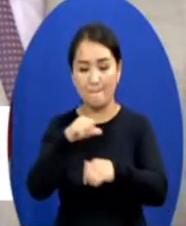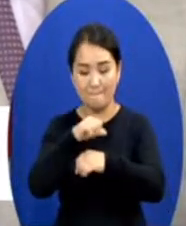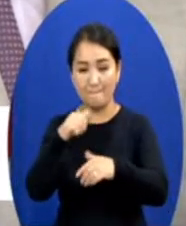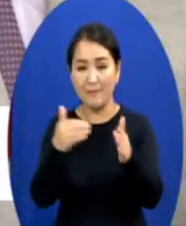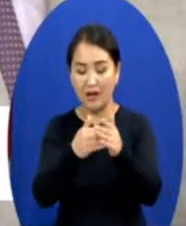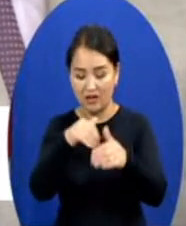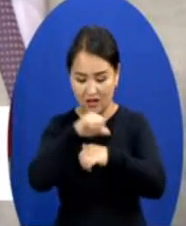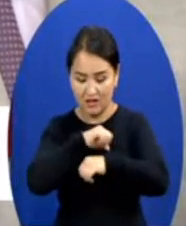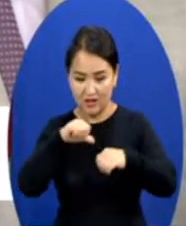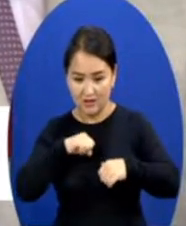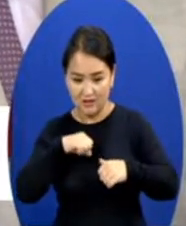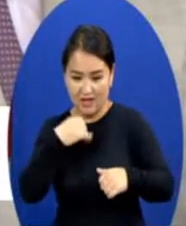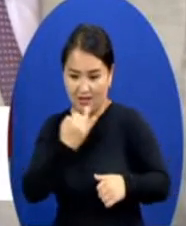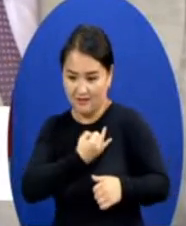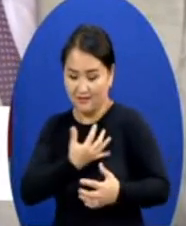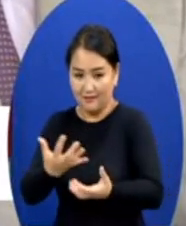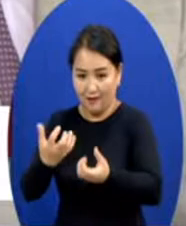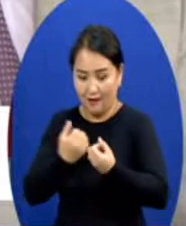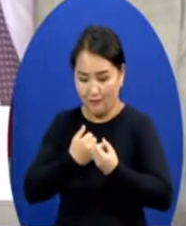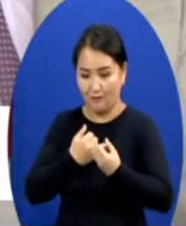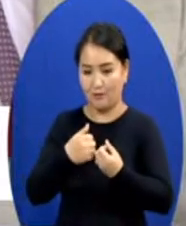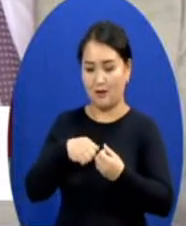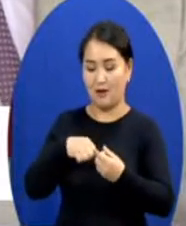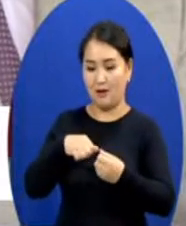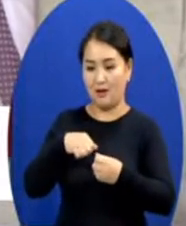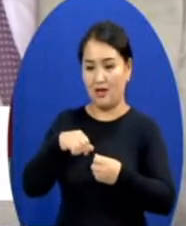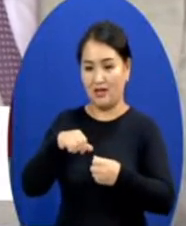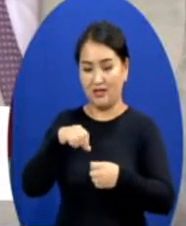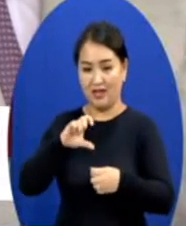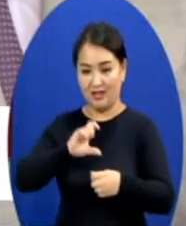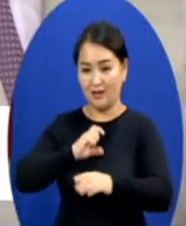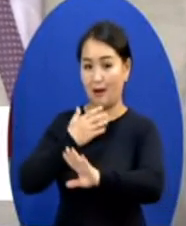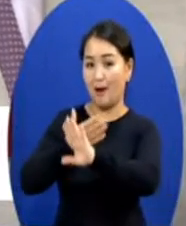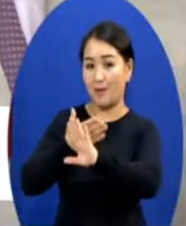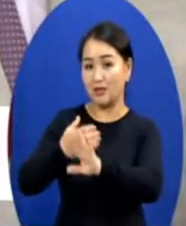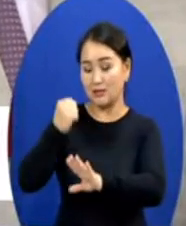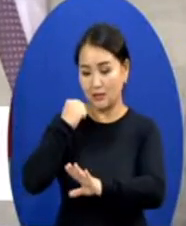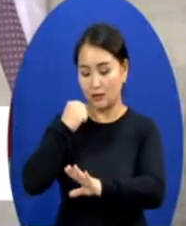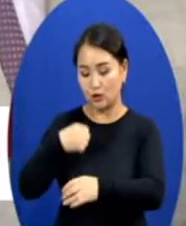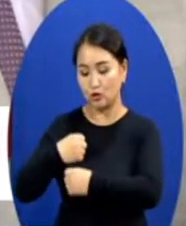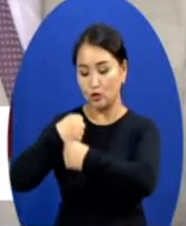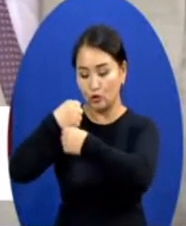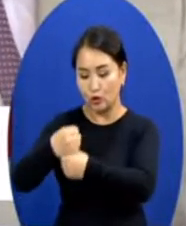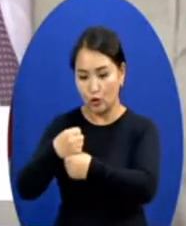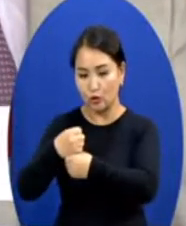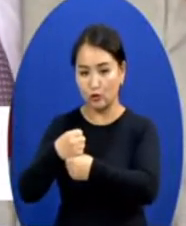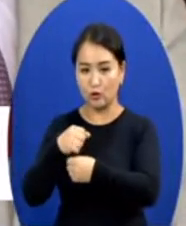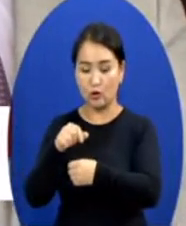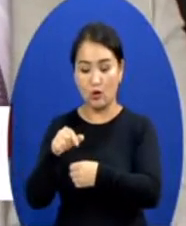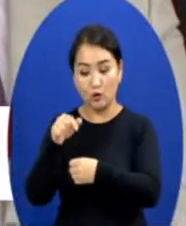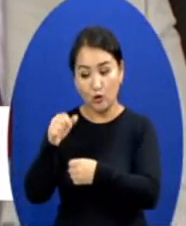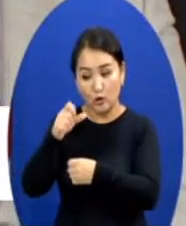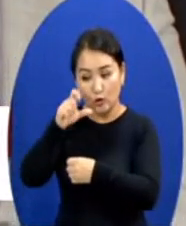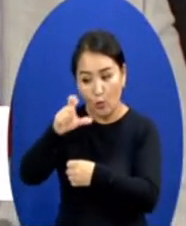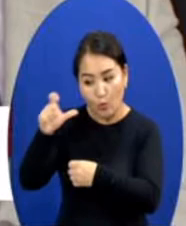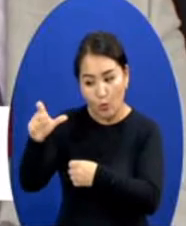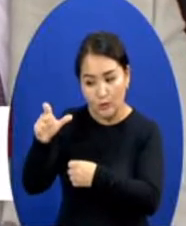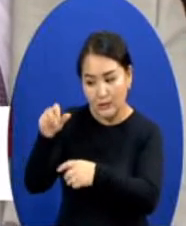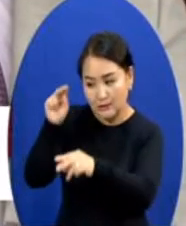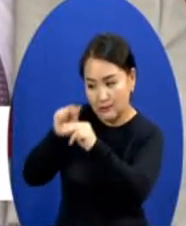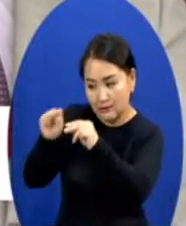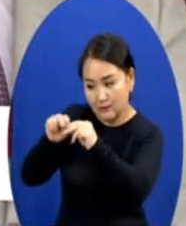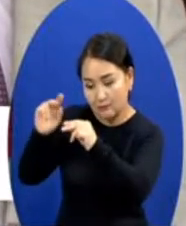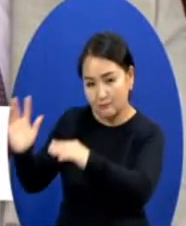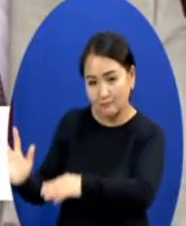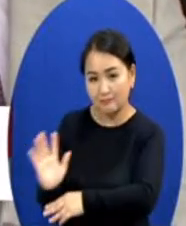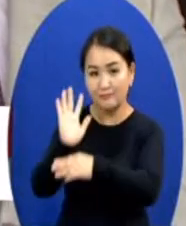чадах бидний итгэлийг бүрэн даах төлөөлөлөө бид нар бол бас олон шалгууруудаар бас дамжуулж